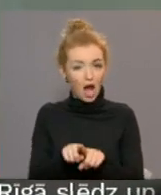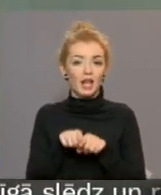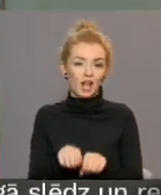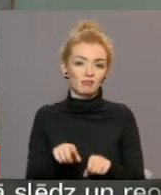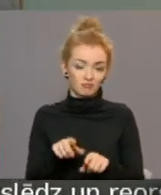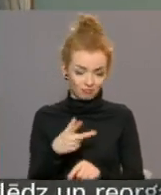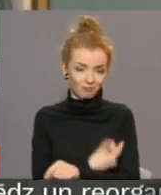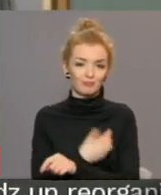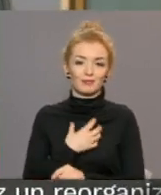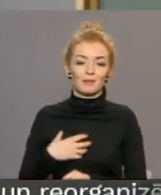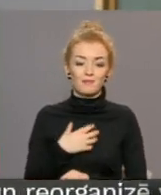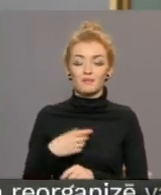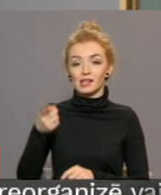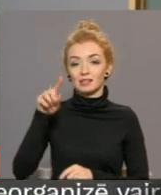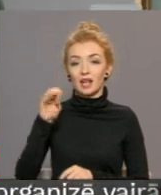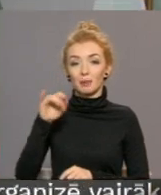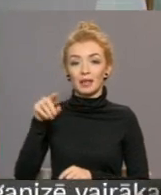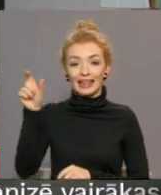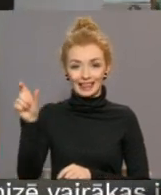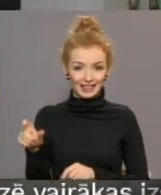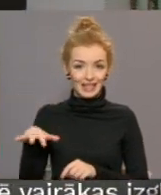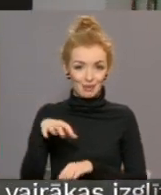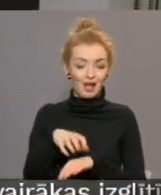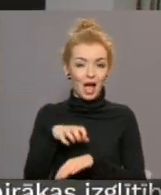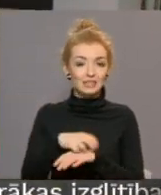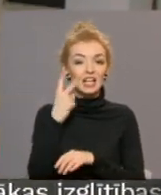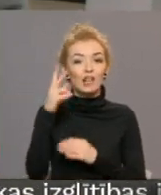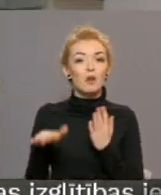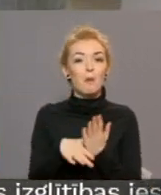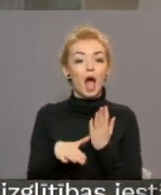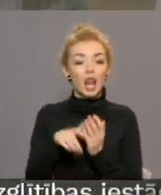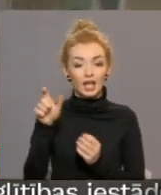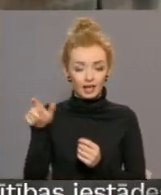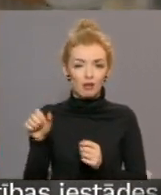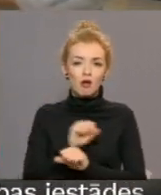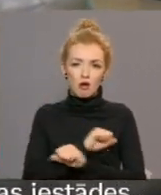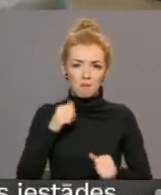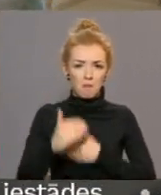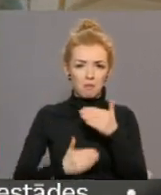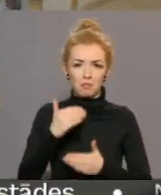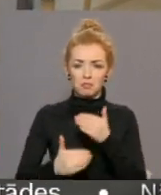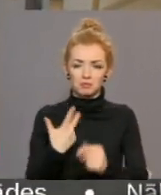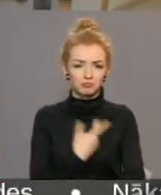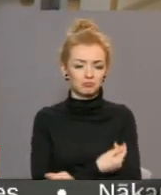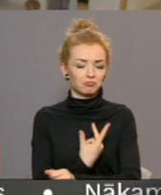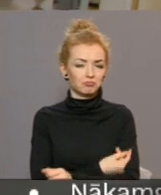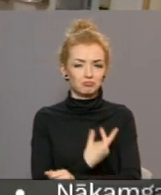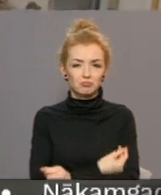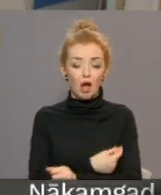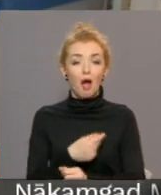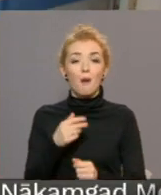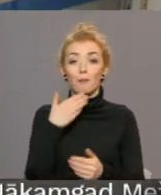jādara. Sarmītei Veidei ir divi palīgi, tāpēc vakcināciju varēja uzsākt raiti un bez aizķeršanās. Poti